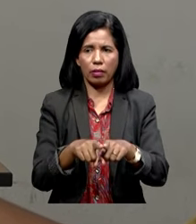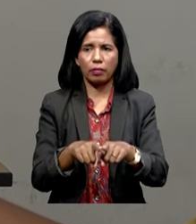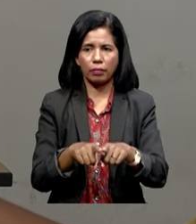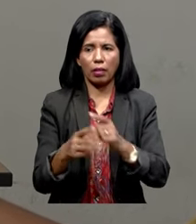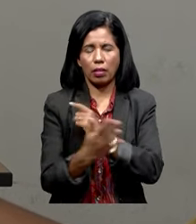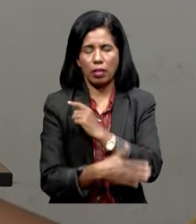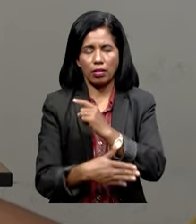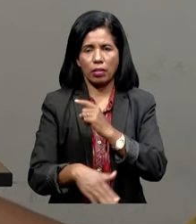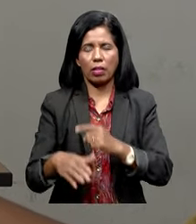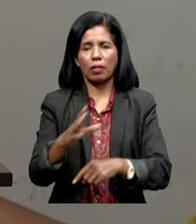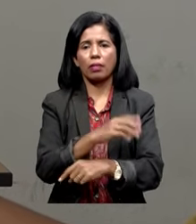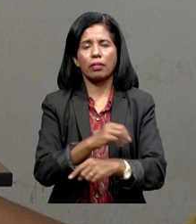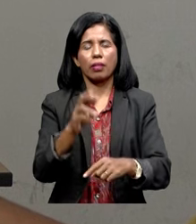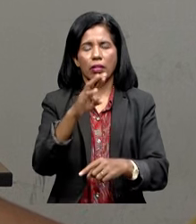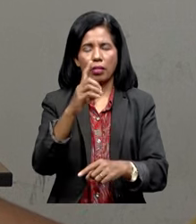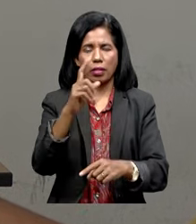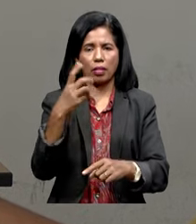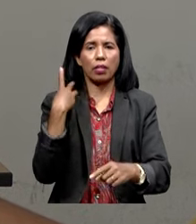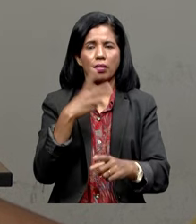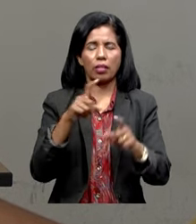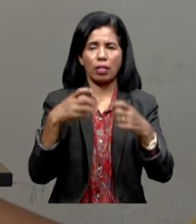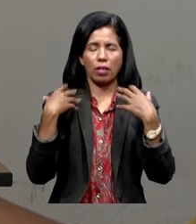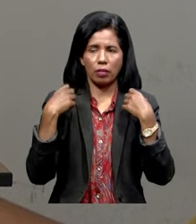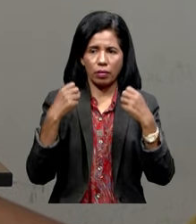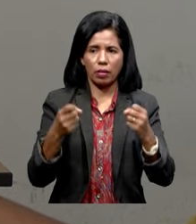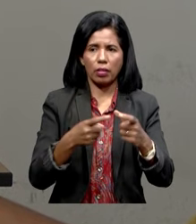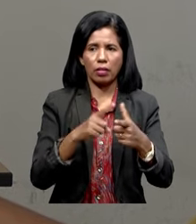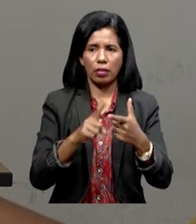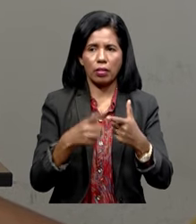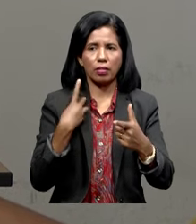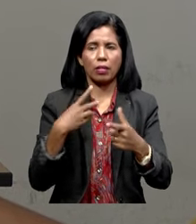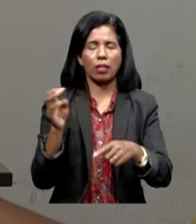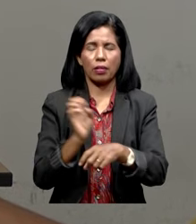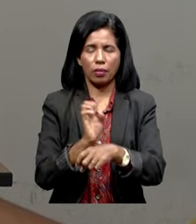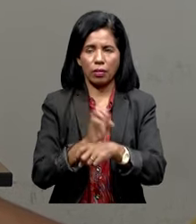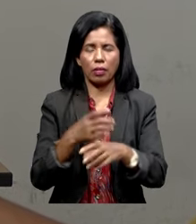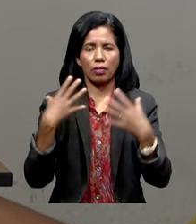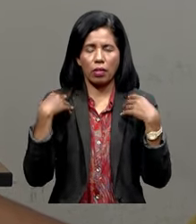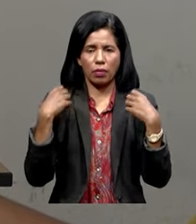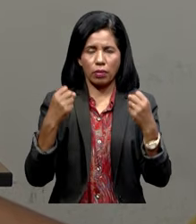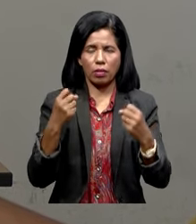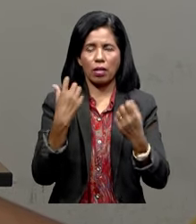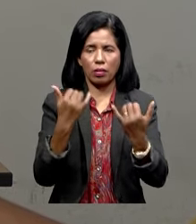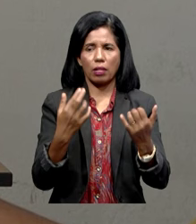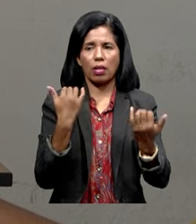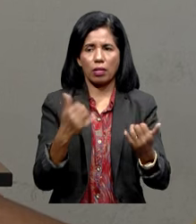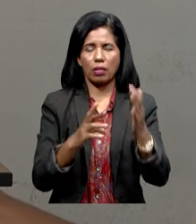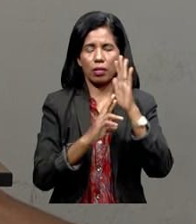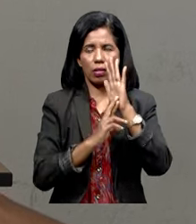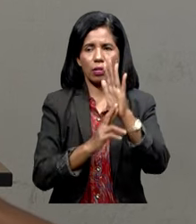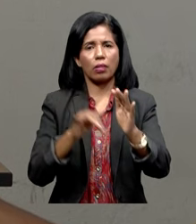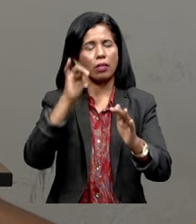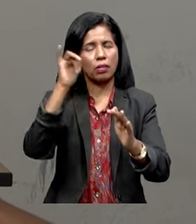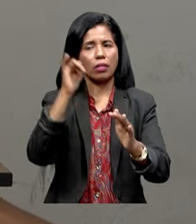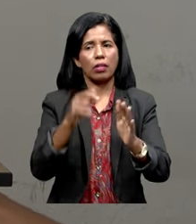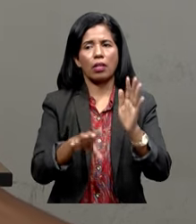nasaun soberanu ida kita tinggi 40 lay. Minimum ni kita ni ekonomi tinggi 40. Agora relatorio pun horsek mus